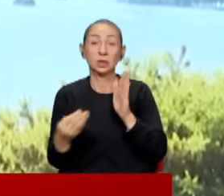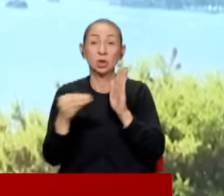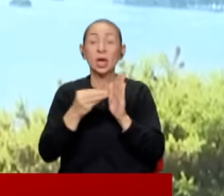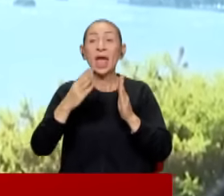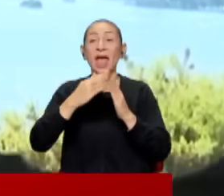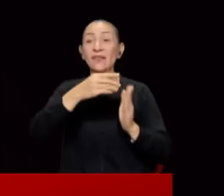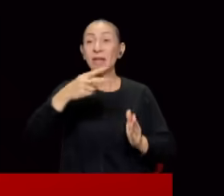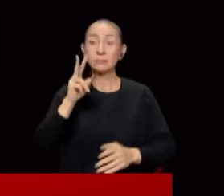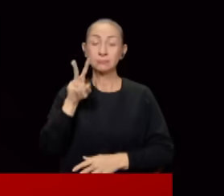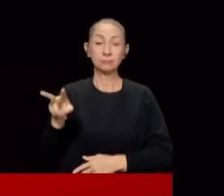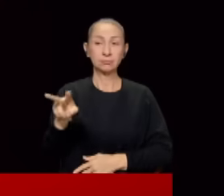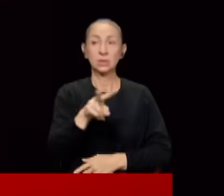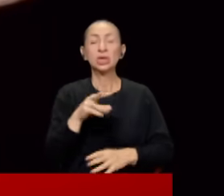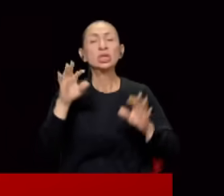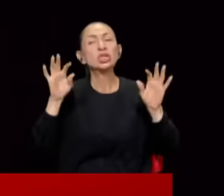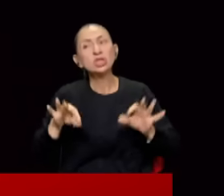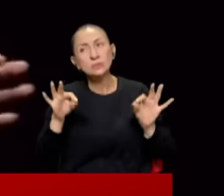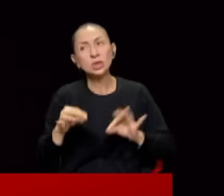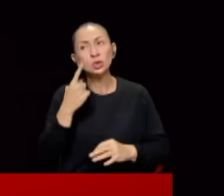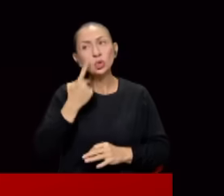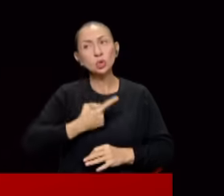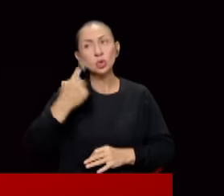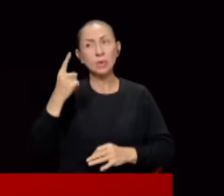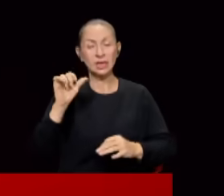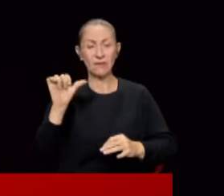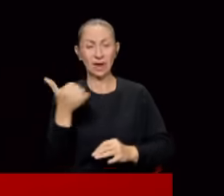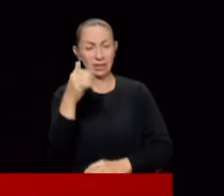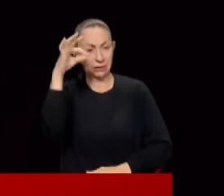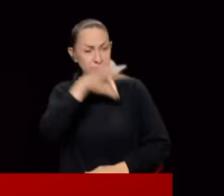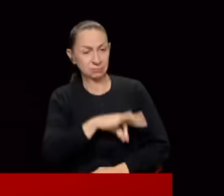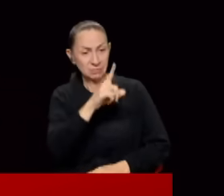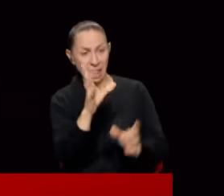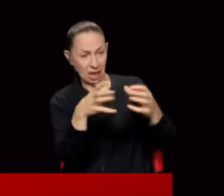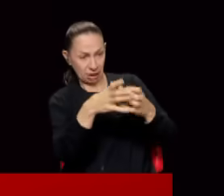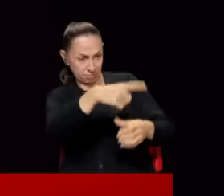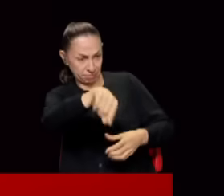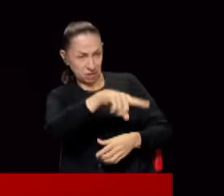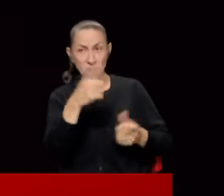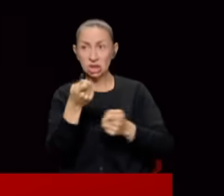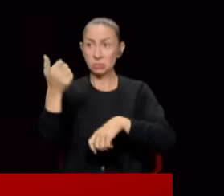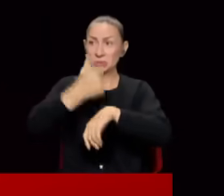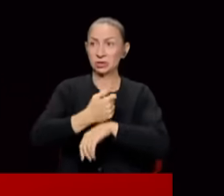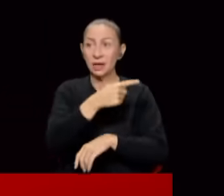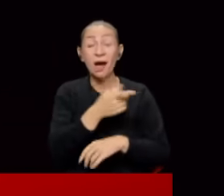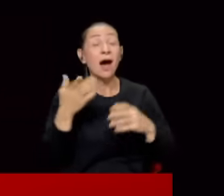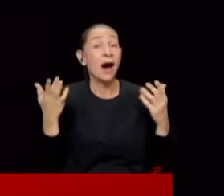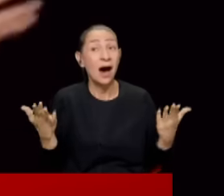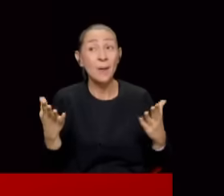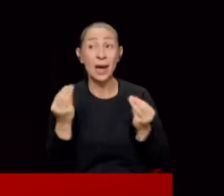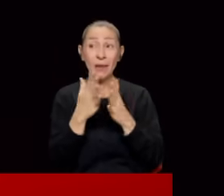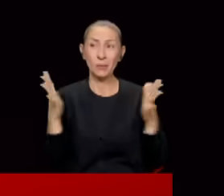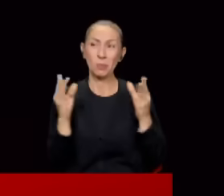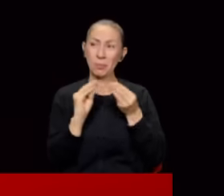köşkten selamlayacak şimdi cumhuriyetin nimetlerinden faydalanan bir ekip iş başında ama en